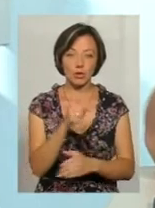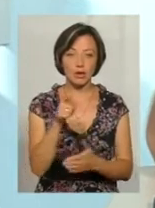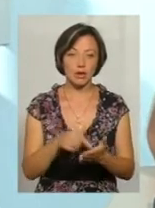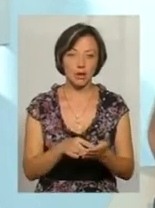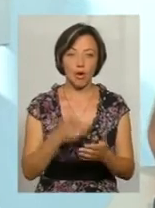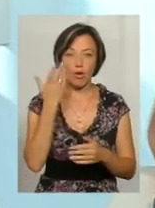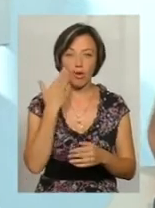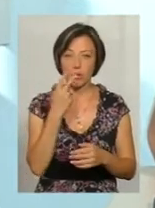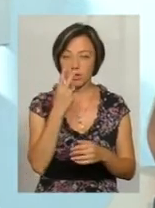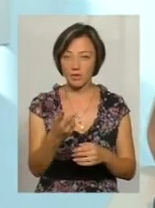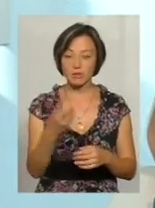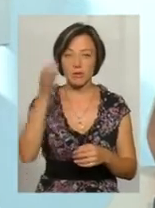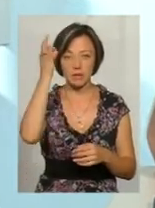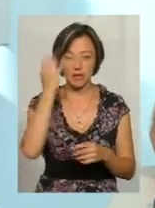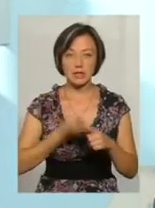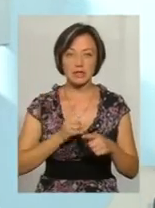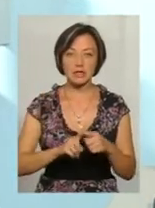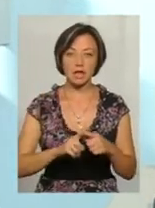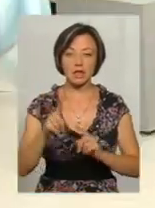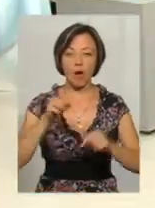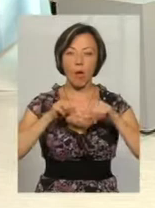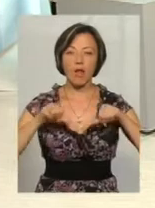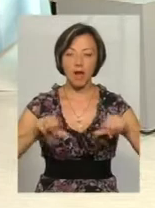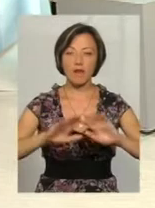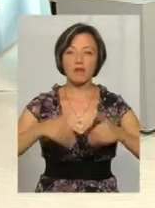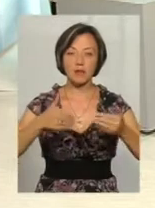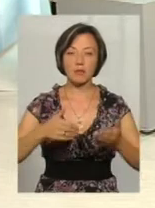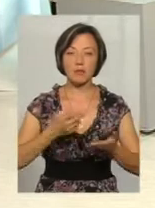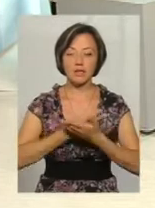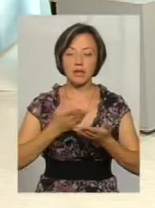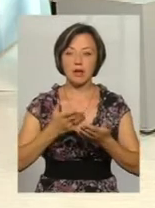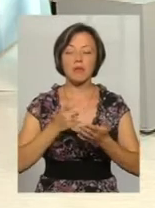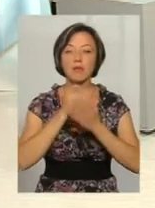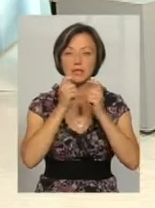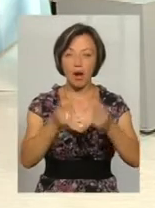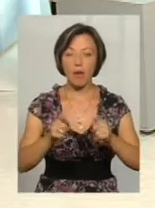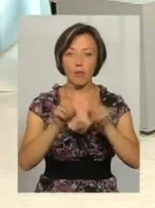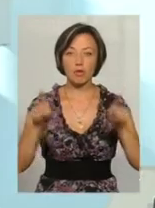заохочуються? Коли ми подивилися, може пам'ятаєте, це на колегії було винесено приставити до грамоти